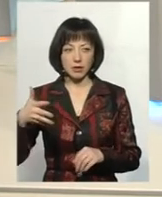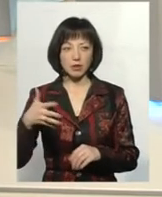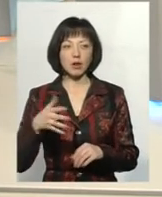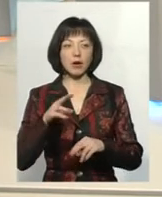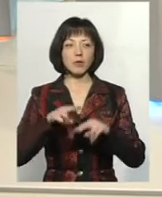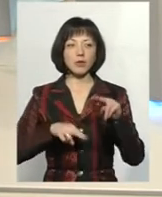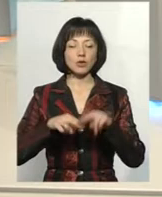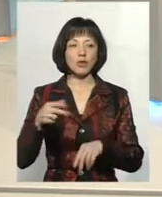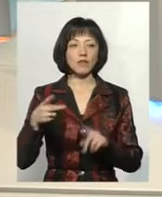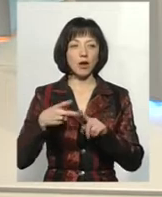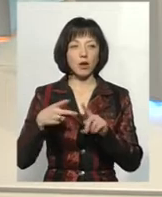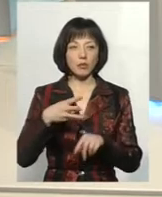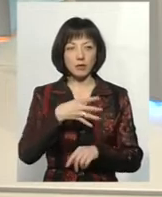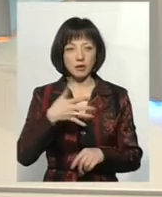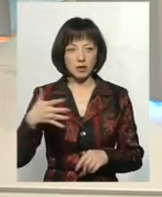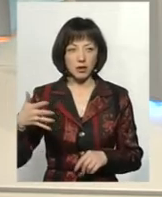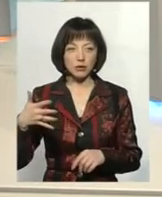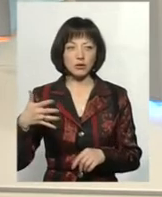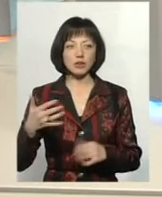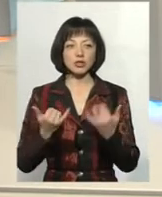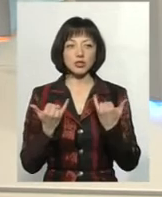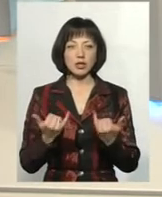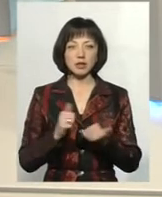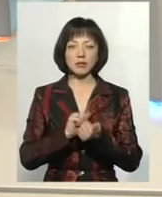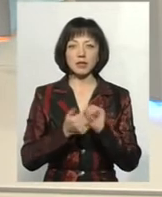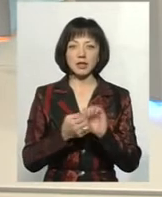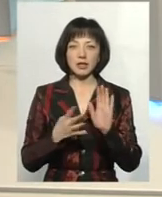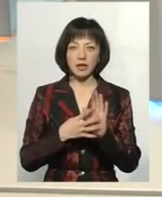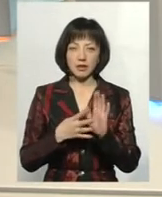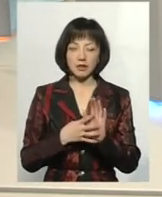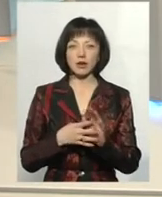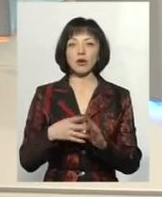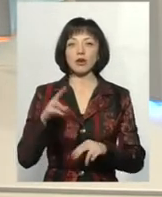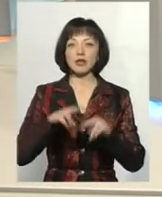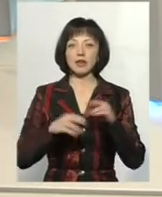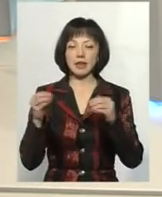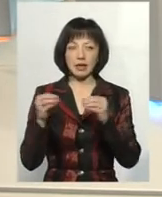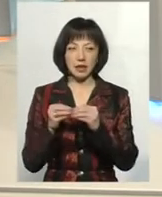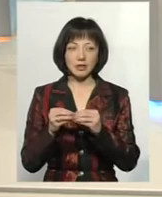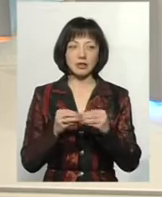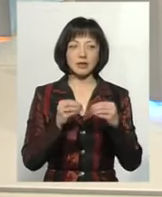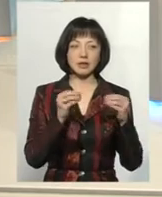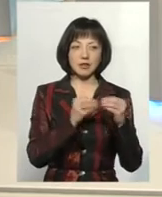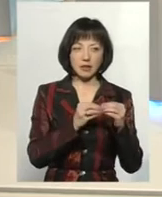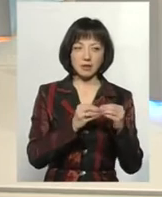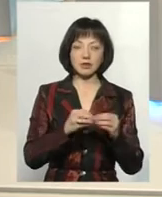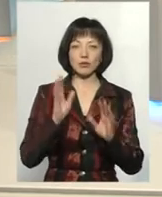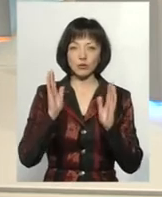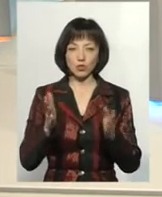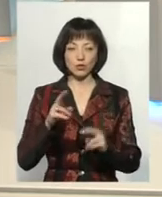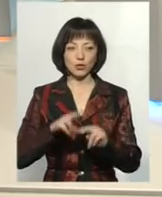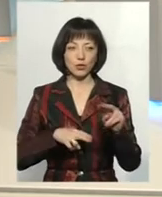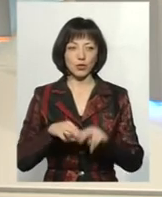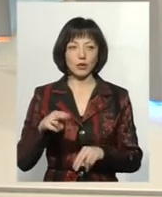построили вторую пятиэтажку. Сейчас вместо 9 10-этажку одну строят и еще одну будут